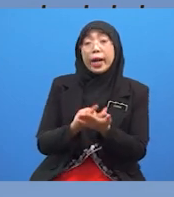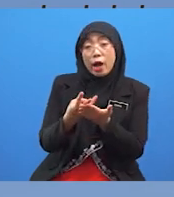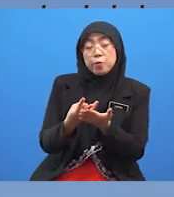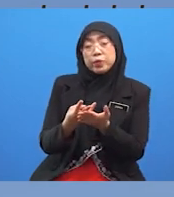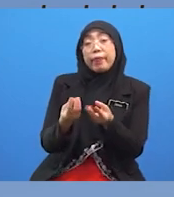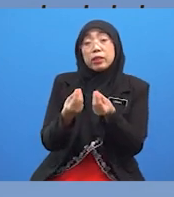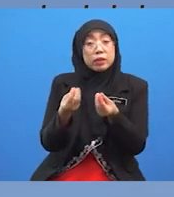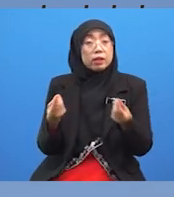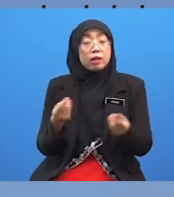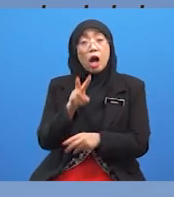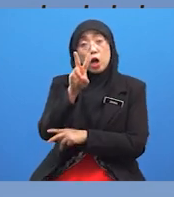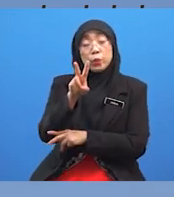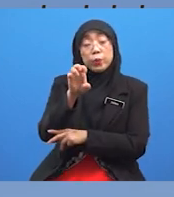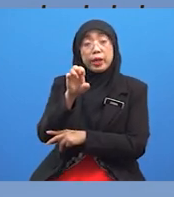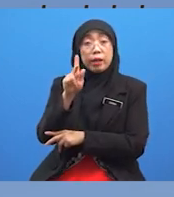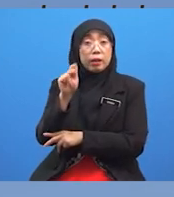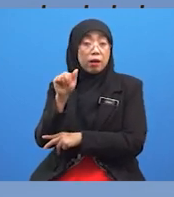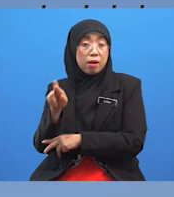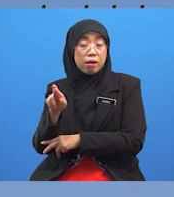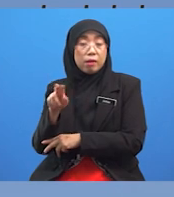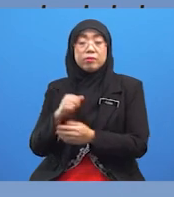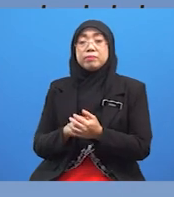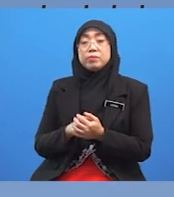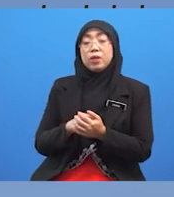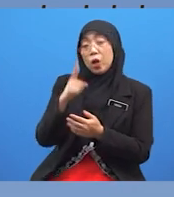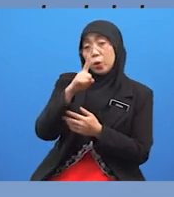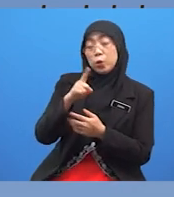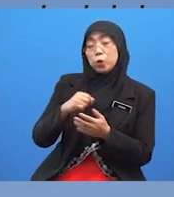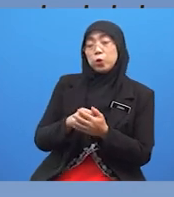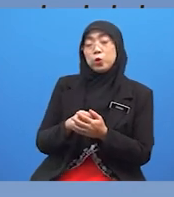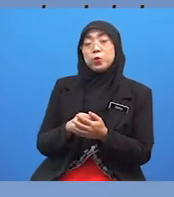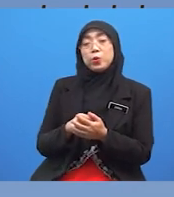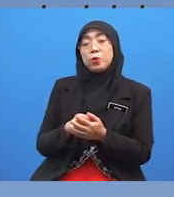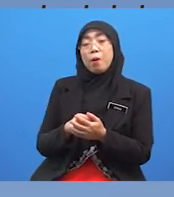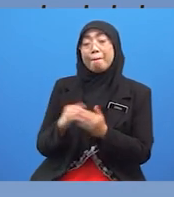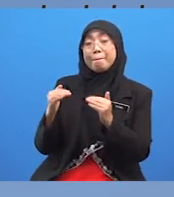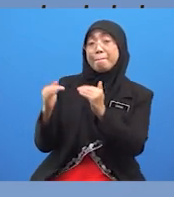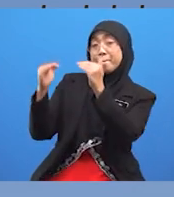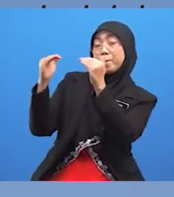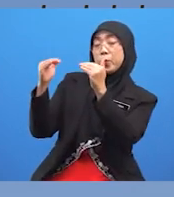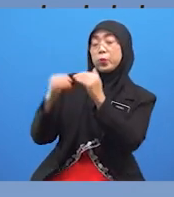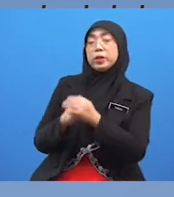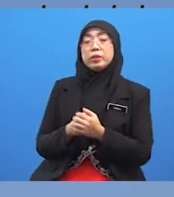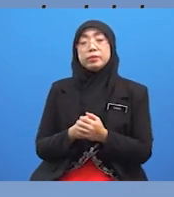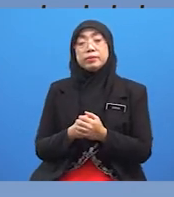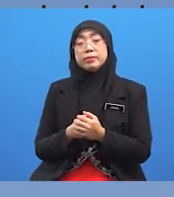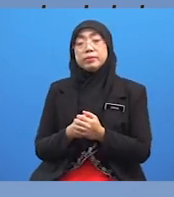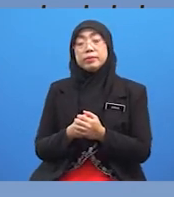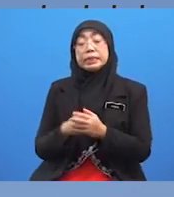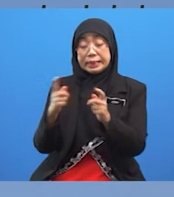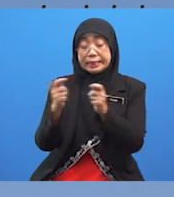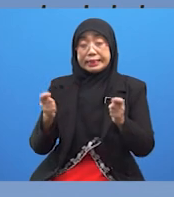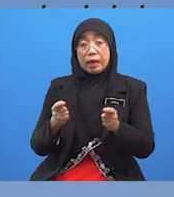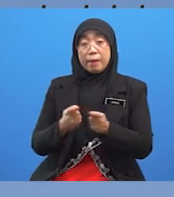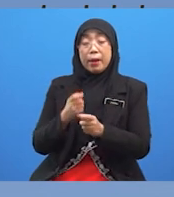seluas 2 ekar kepada syarikat perlombongan di Lembah Tualang bagi pembinaan kompleks pekerja